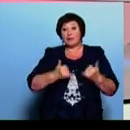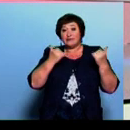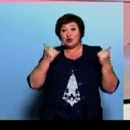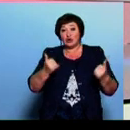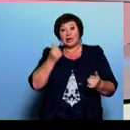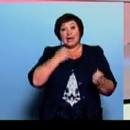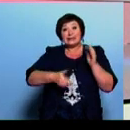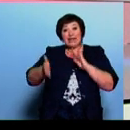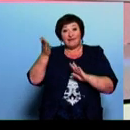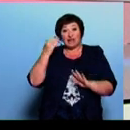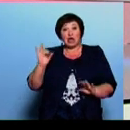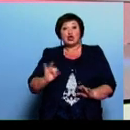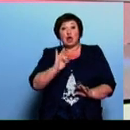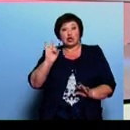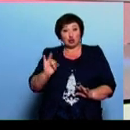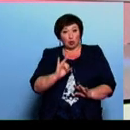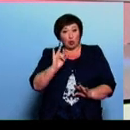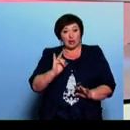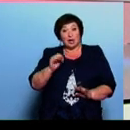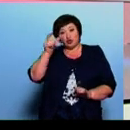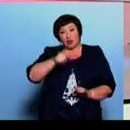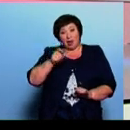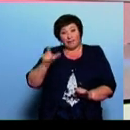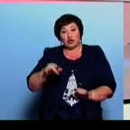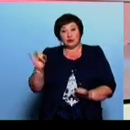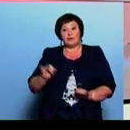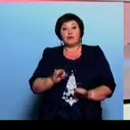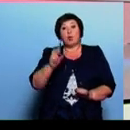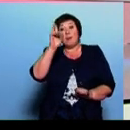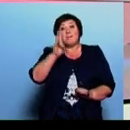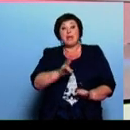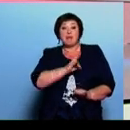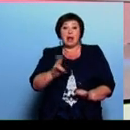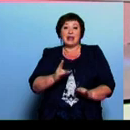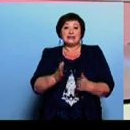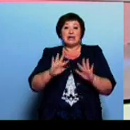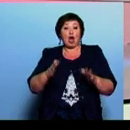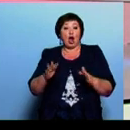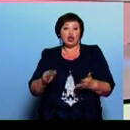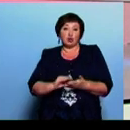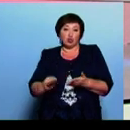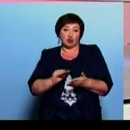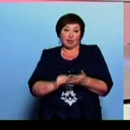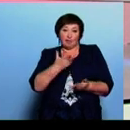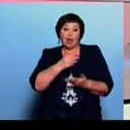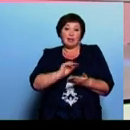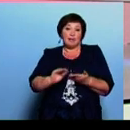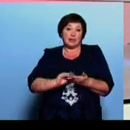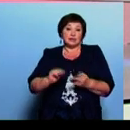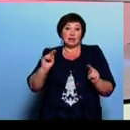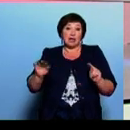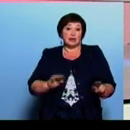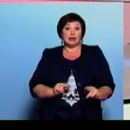древнейшей истории человечества. В экспозиции иллюстрации к Ветхому и Новому Завету. За библейские сюжеты взялись муж и жена, творили вместе,